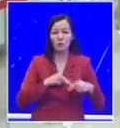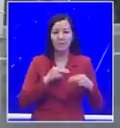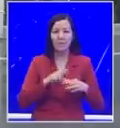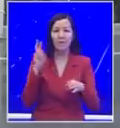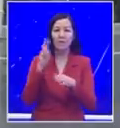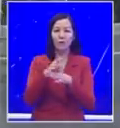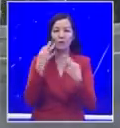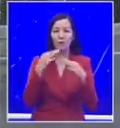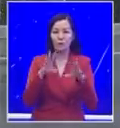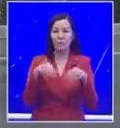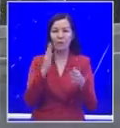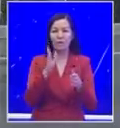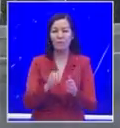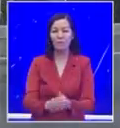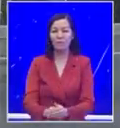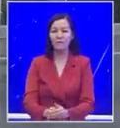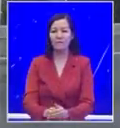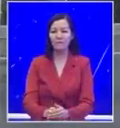рұқсат беріледі.